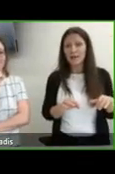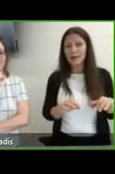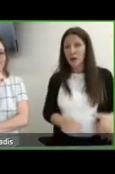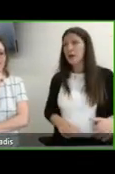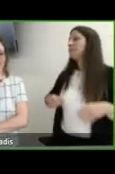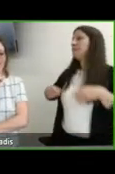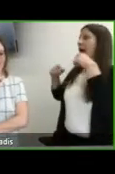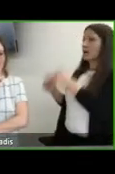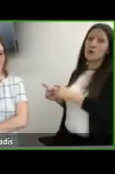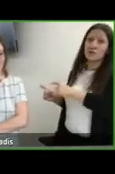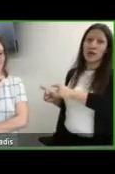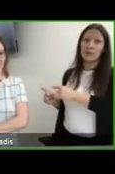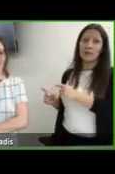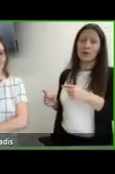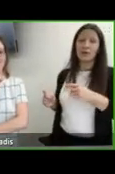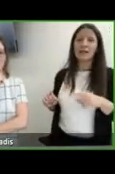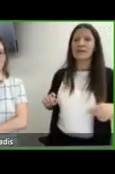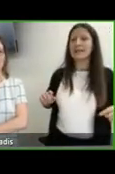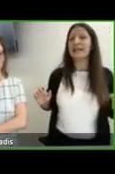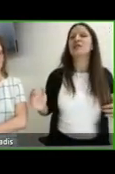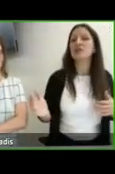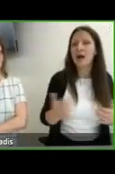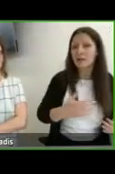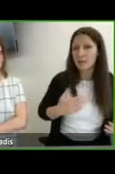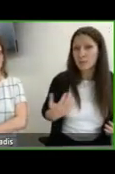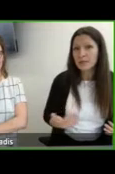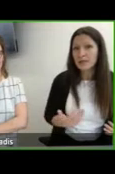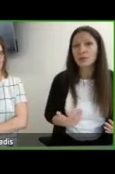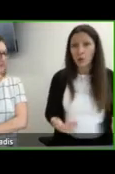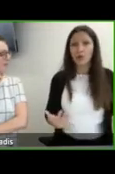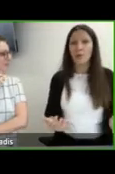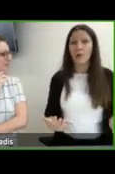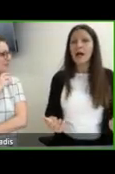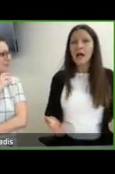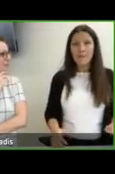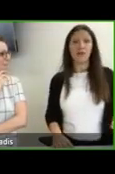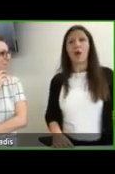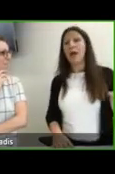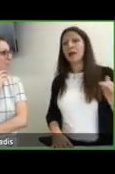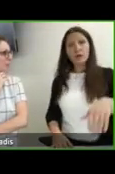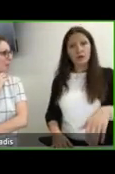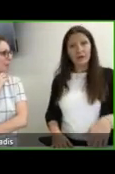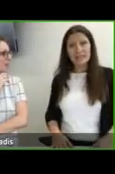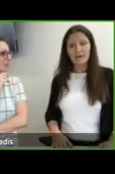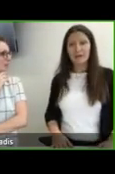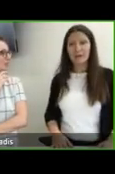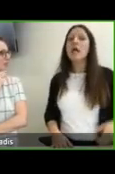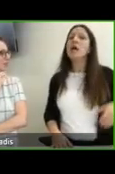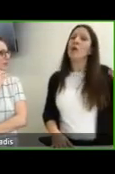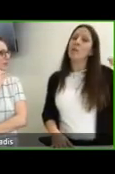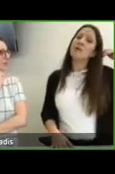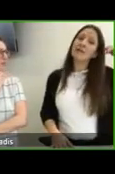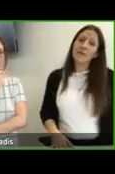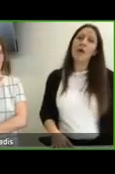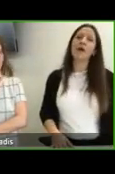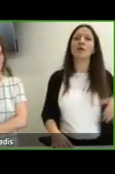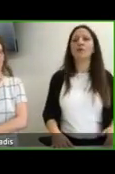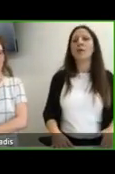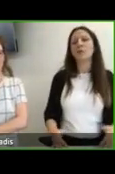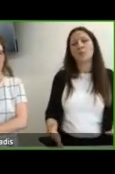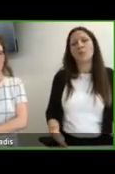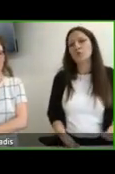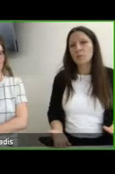le fait que, à cause de la bulle de filtre, les gens qui publient autour de moi, ben, je leur accorde une crédibilité. Donc, mon cerveau,